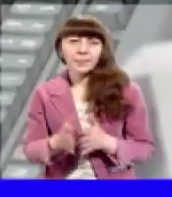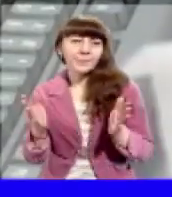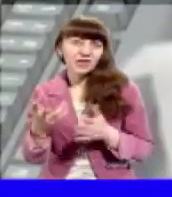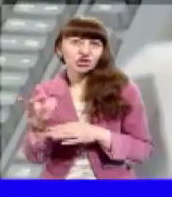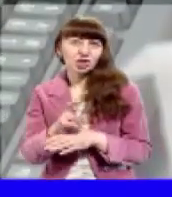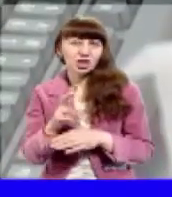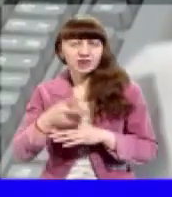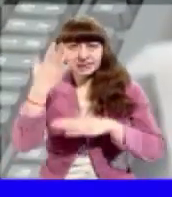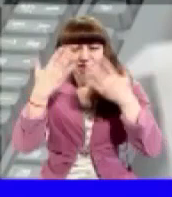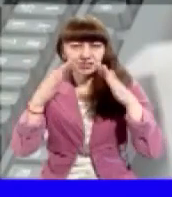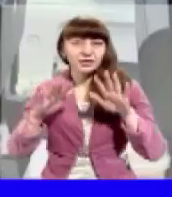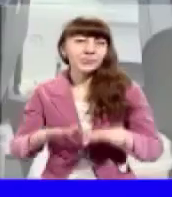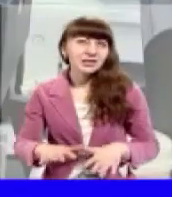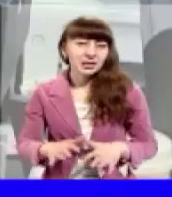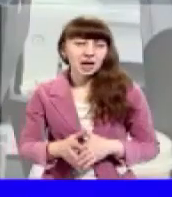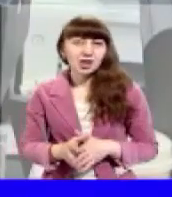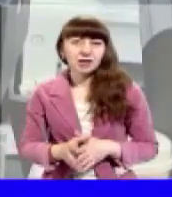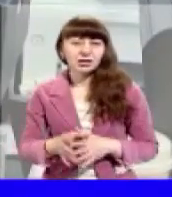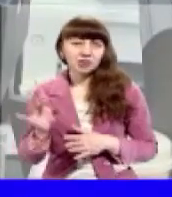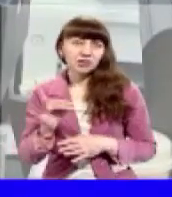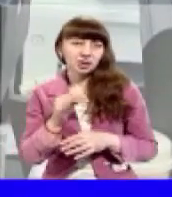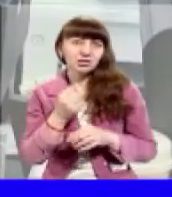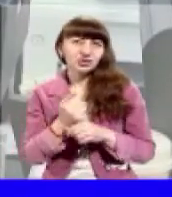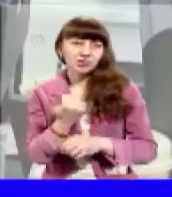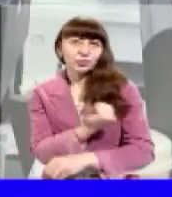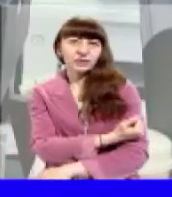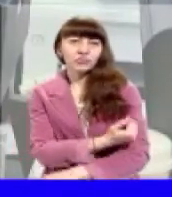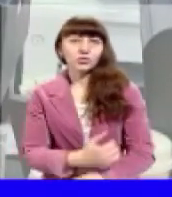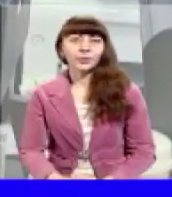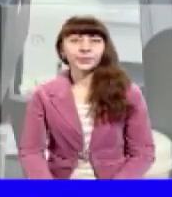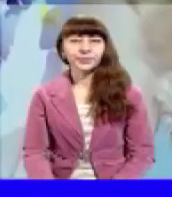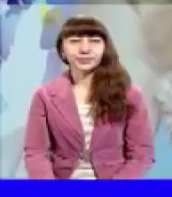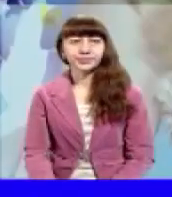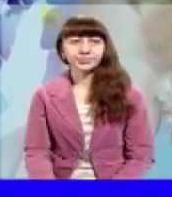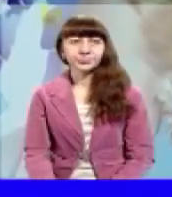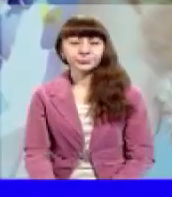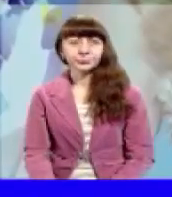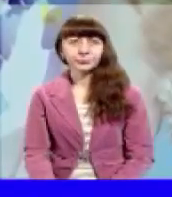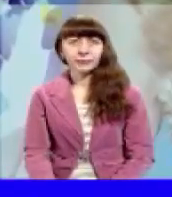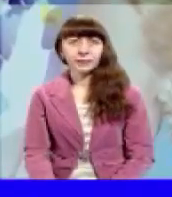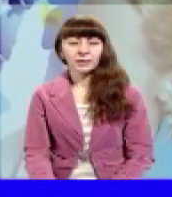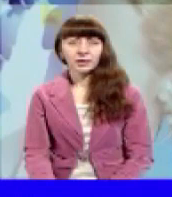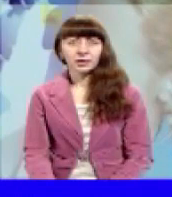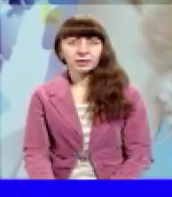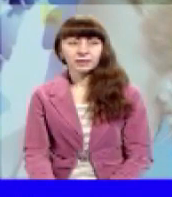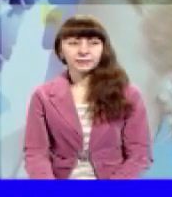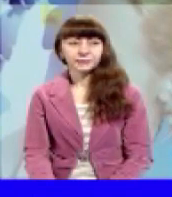кеңес береді. Ойын-сауық алаңдары мен сауда орталықтары тізімнің басында тұр. Гүлім Қажымқызы, Радион Бабич, Қостанай, телеарнасы.